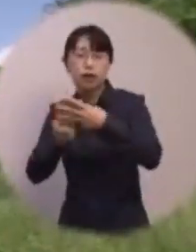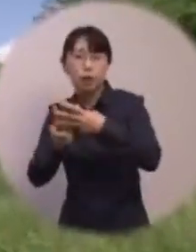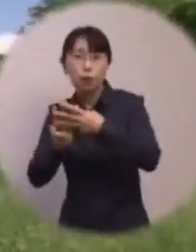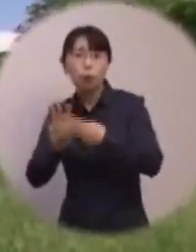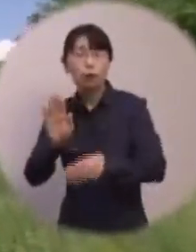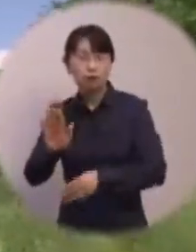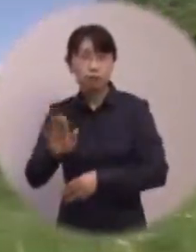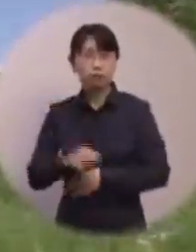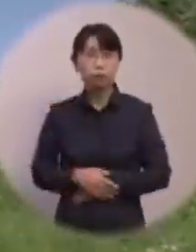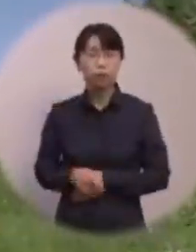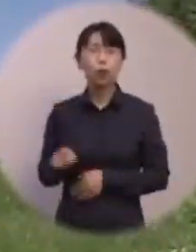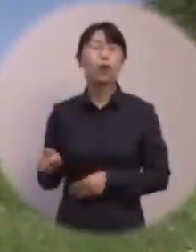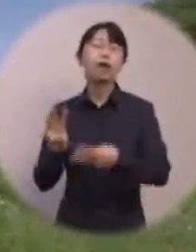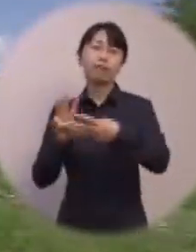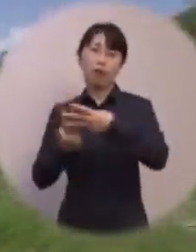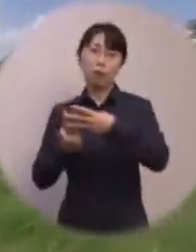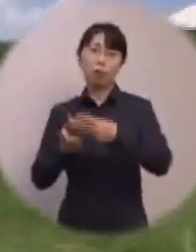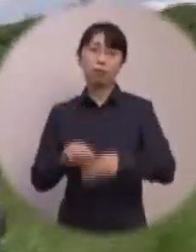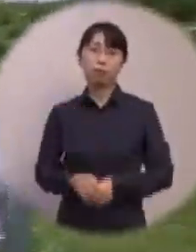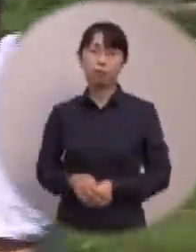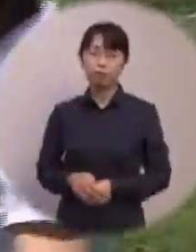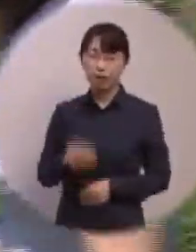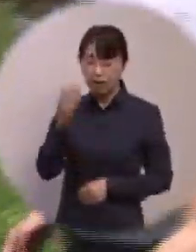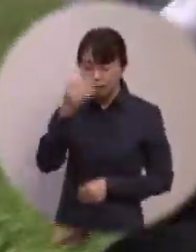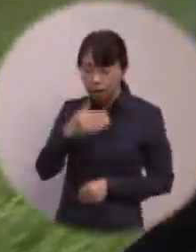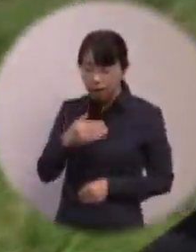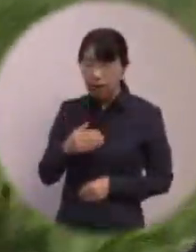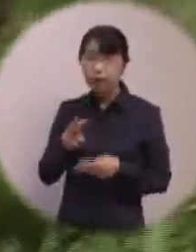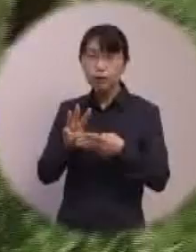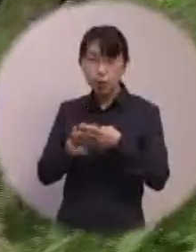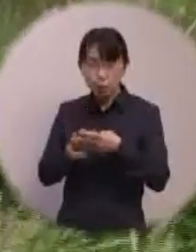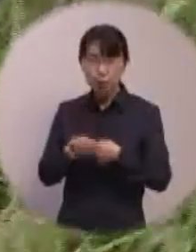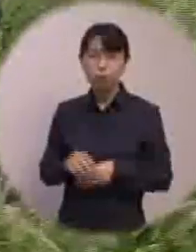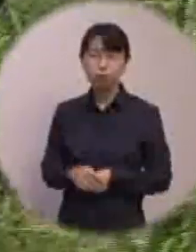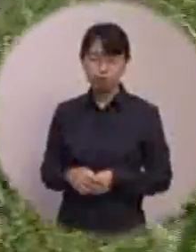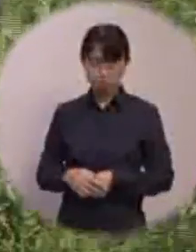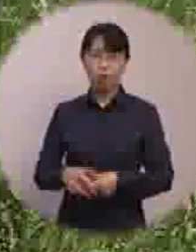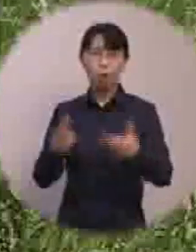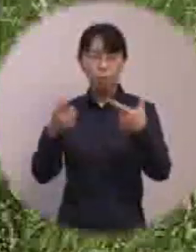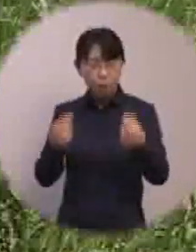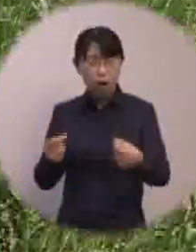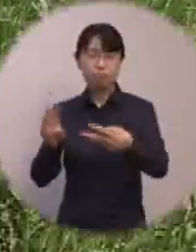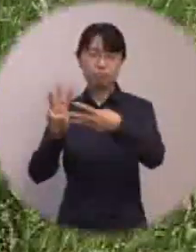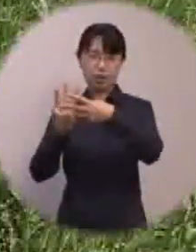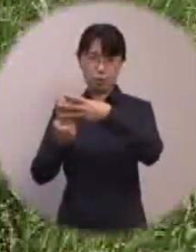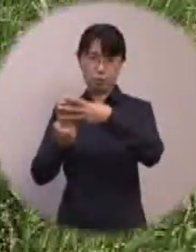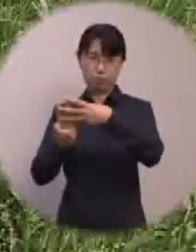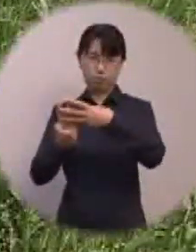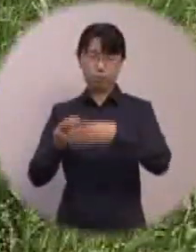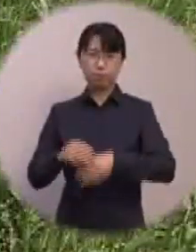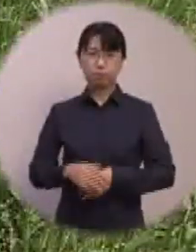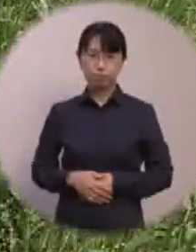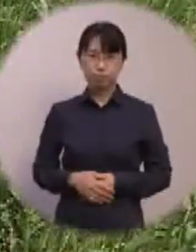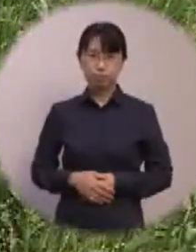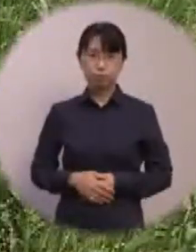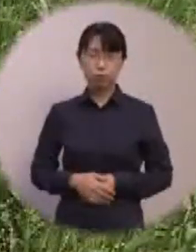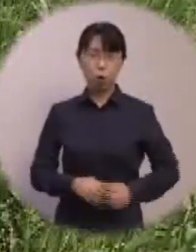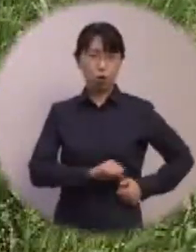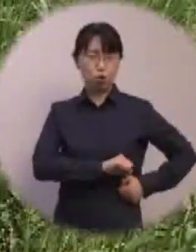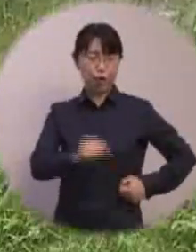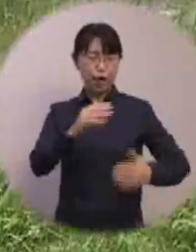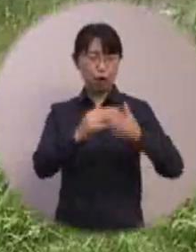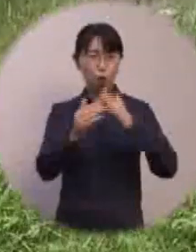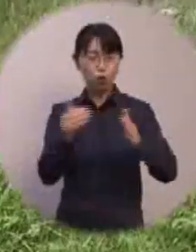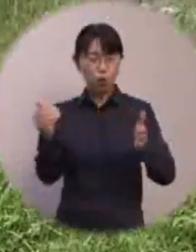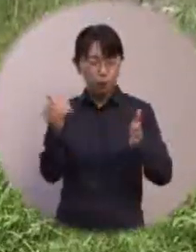で。 これ田んぼなんですよ。 これ、 はい、 田んぼですか？ これでも立派な一枚の田んぼです。 うわ、 はい、もう戦